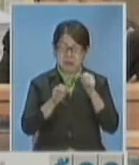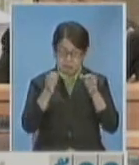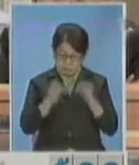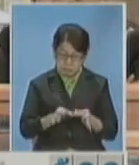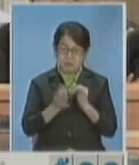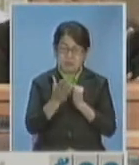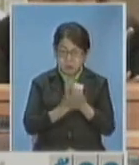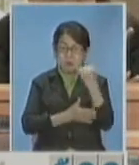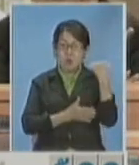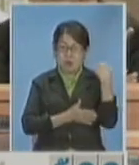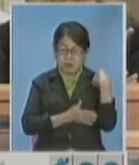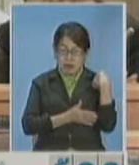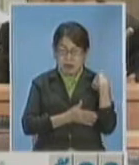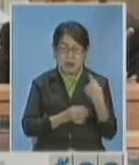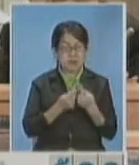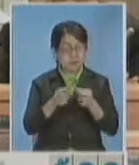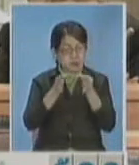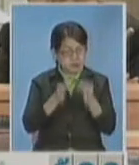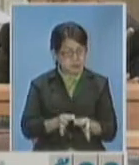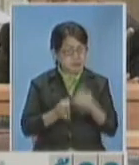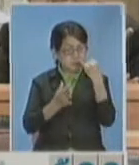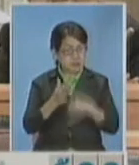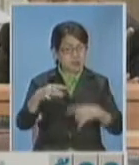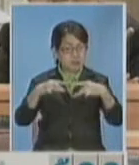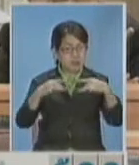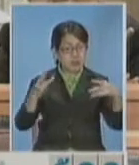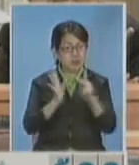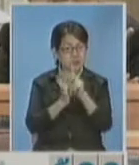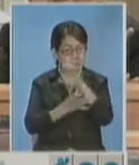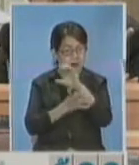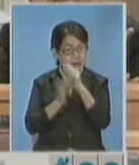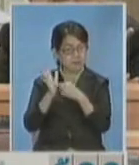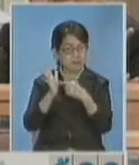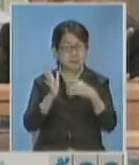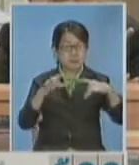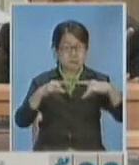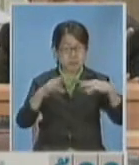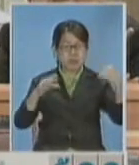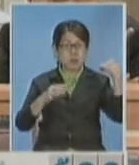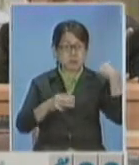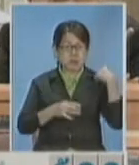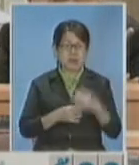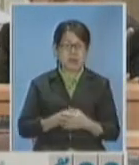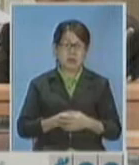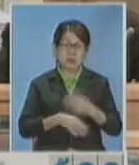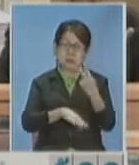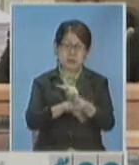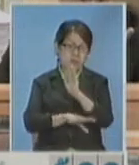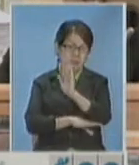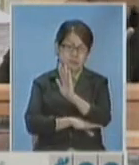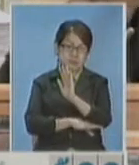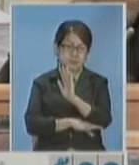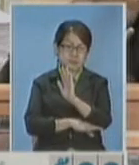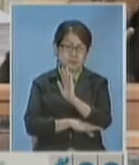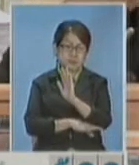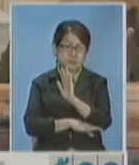วินิจฉัยที่คาดเคลื่อนจากข้อบังคับผมเห็นว่าในการวินิจฉัย ท่านฮะ